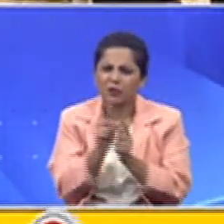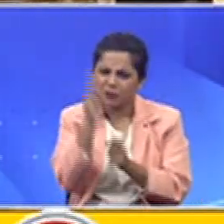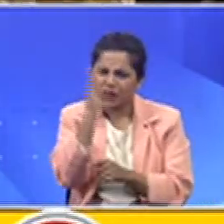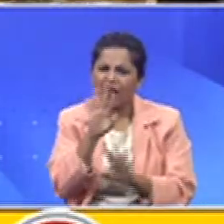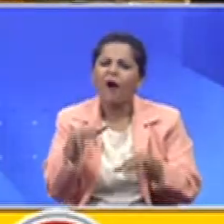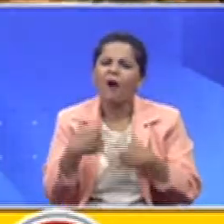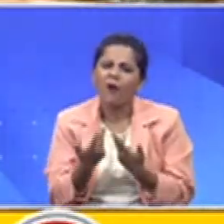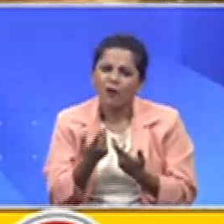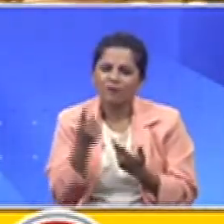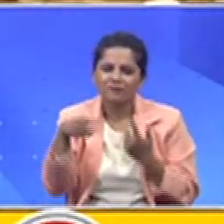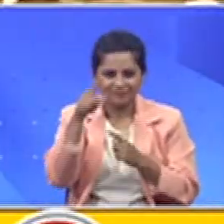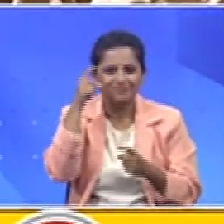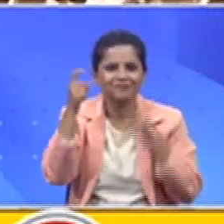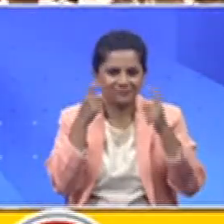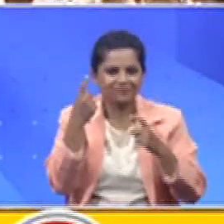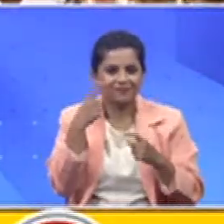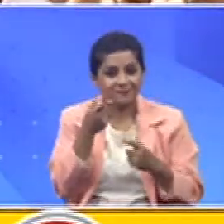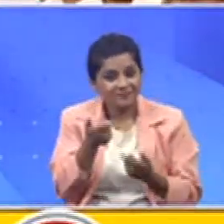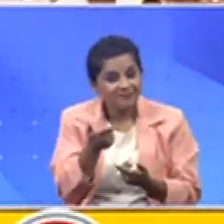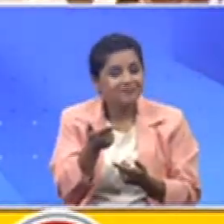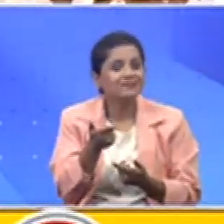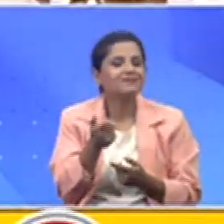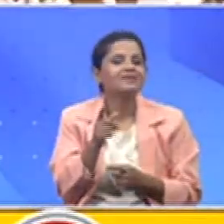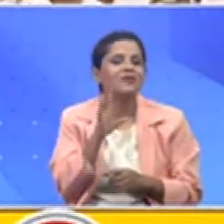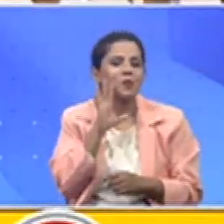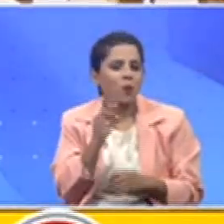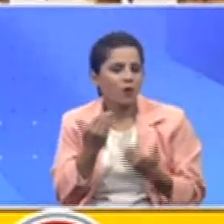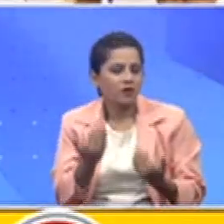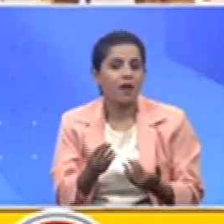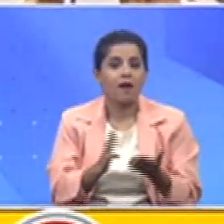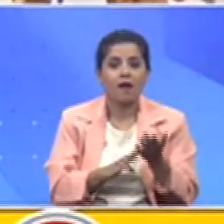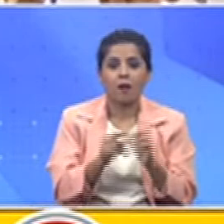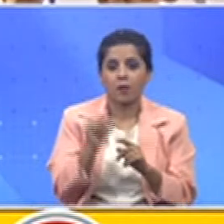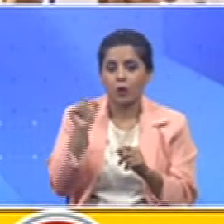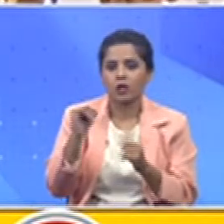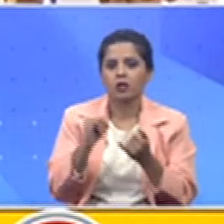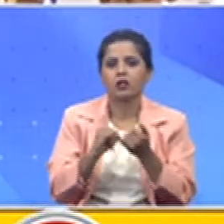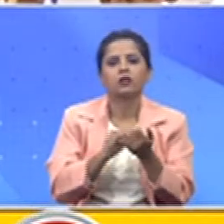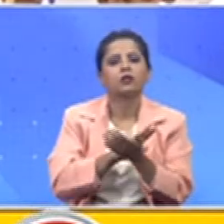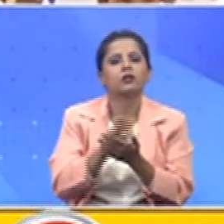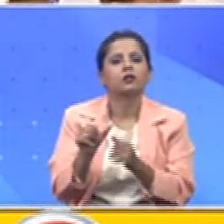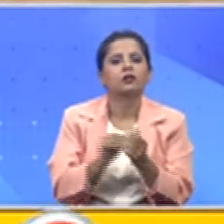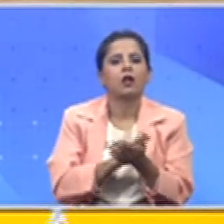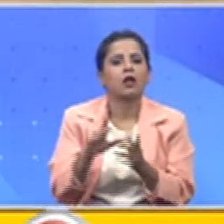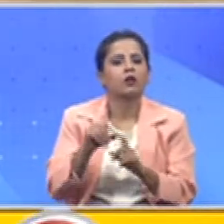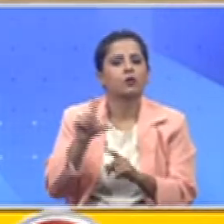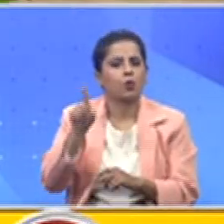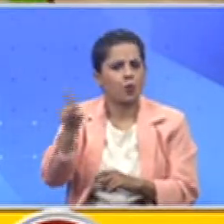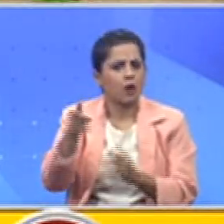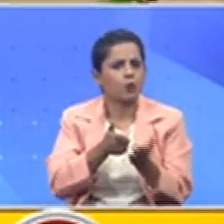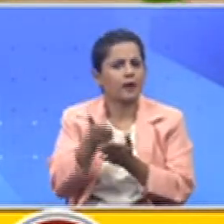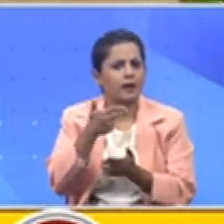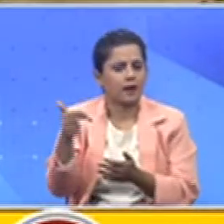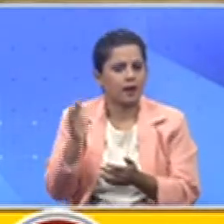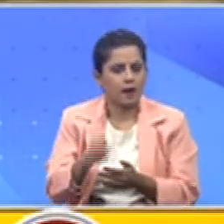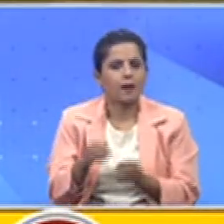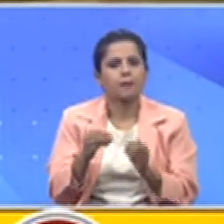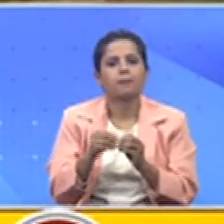से आ गया। यही तो ट्विस्ट है। एमपी के शहडोल में एक गांव है